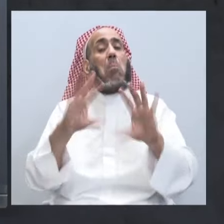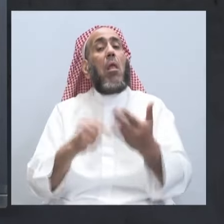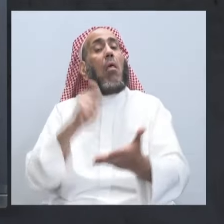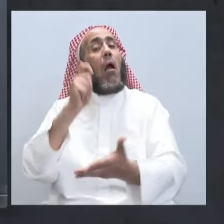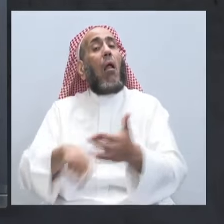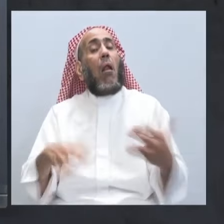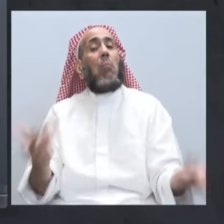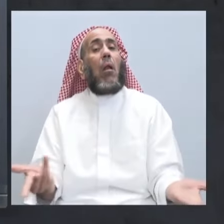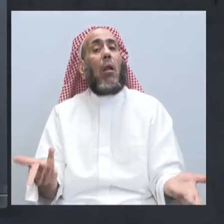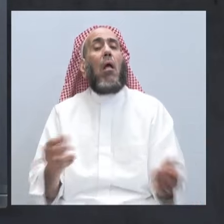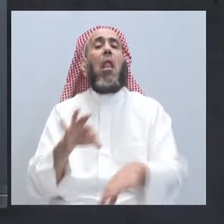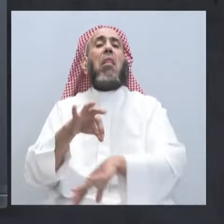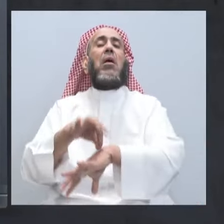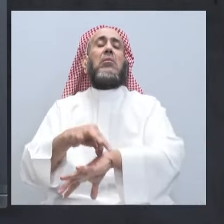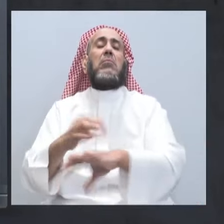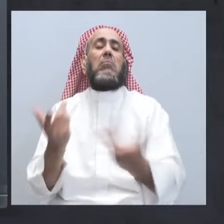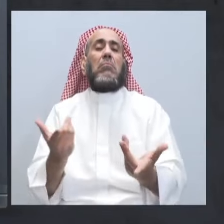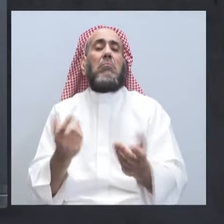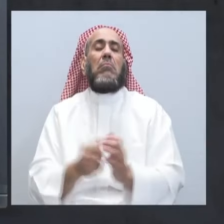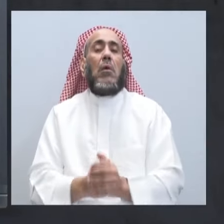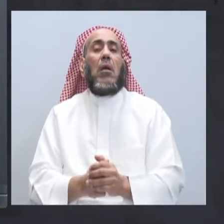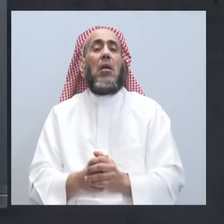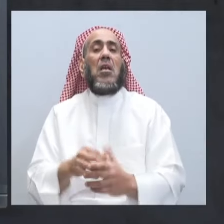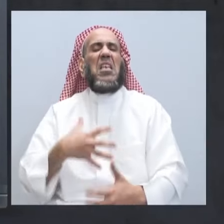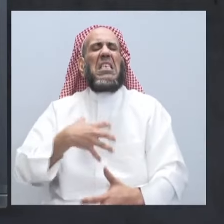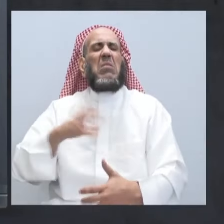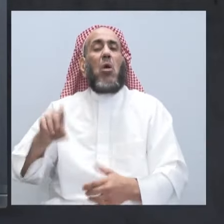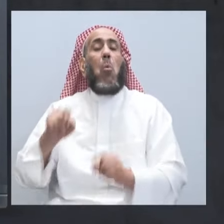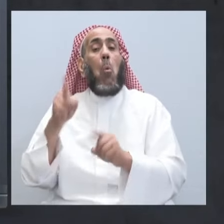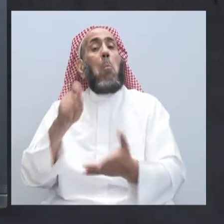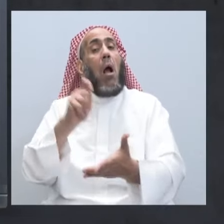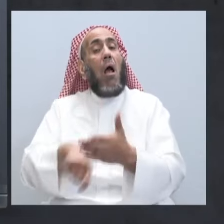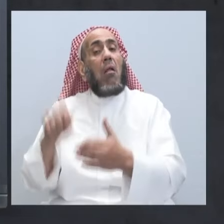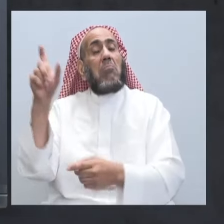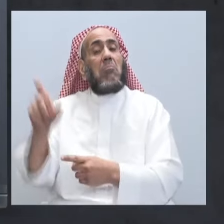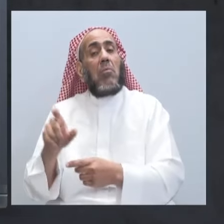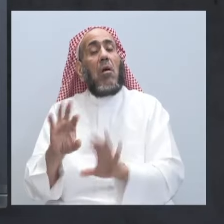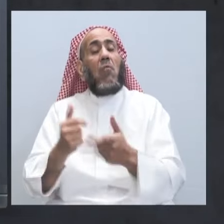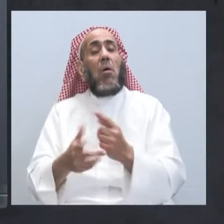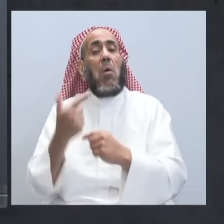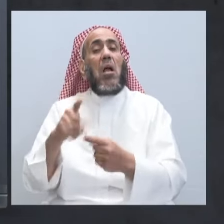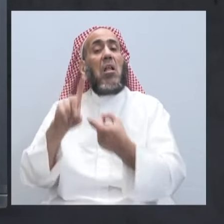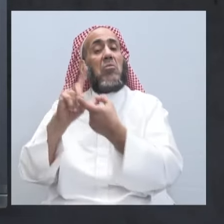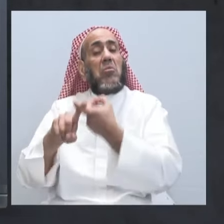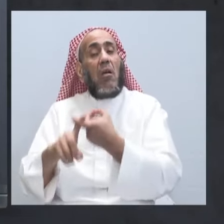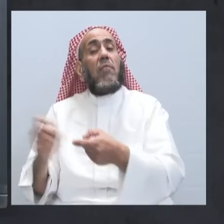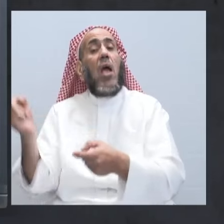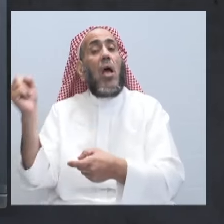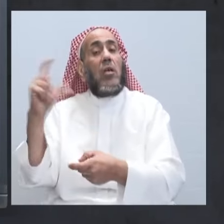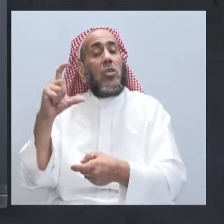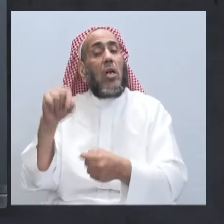قرر الناس المتشائم هو من قرر فمن كانت زيجته في هذا